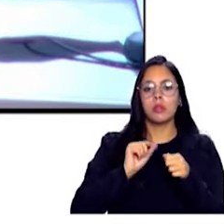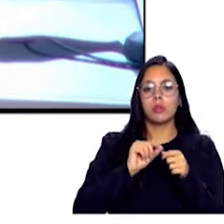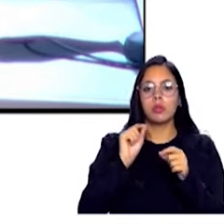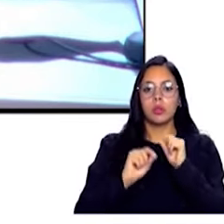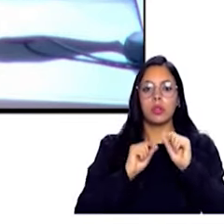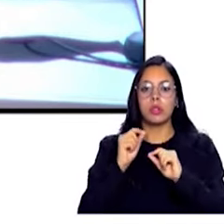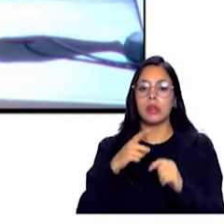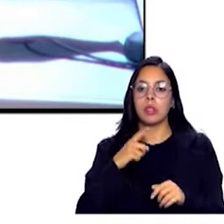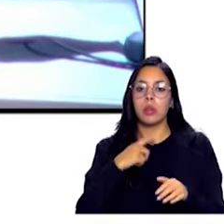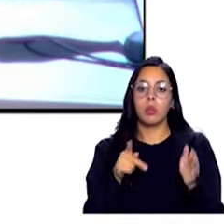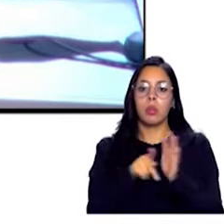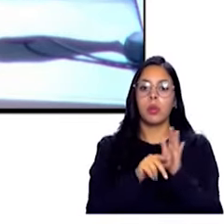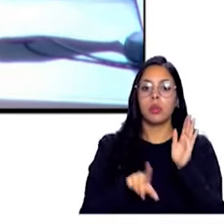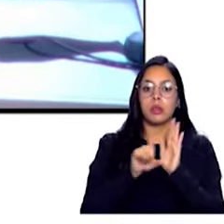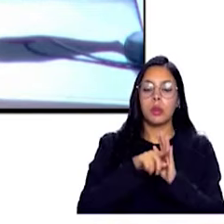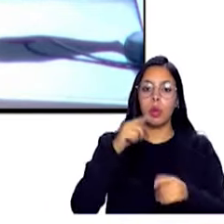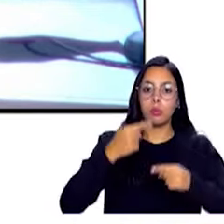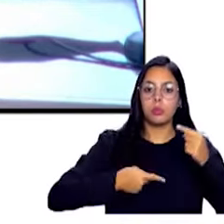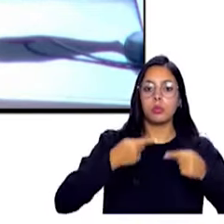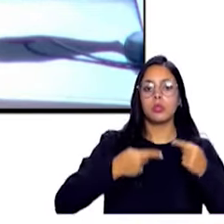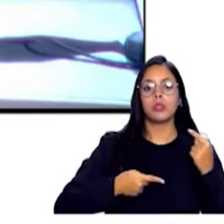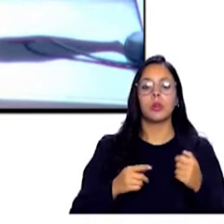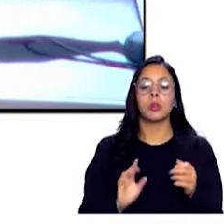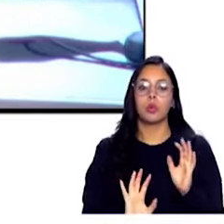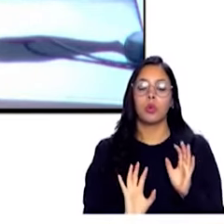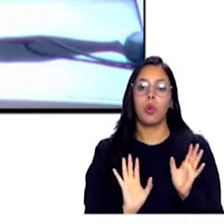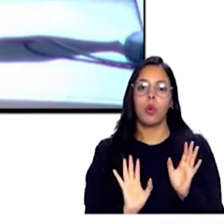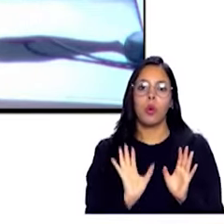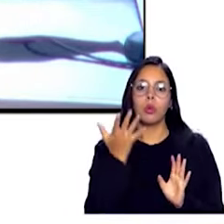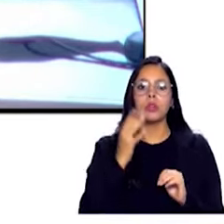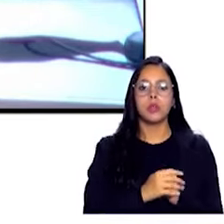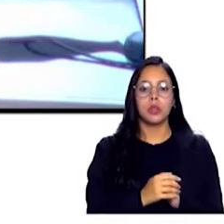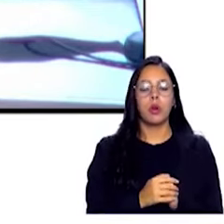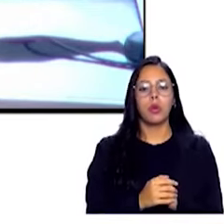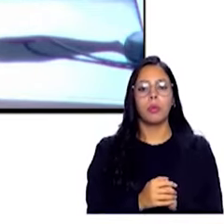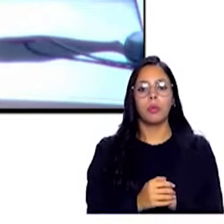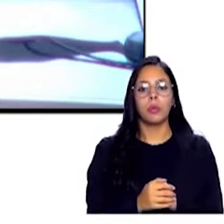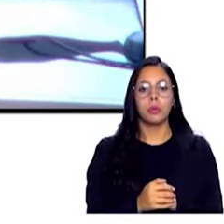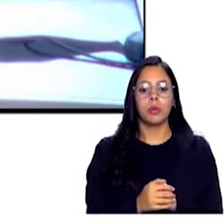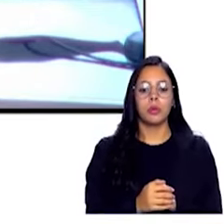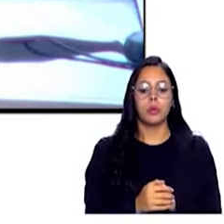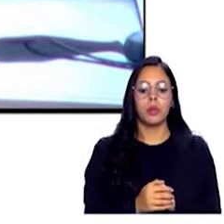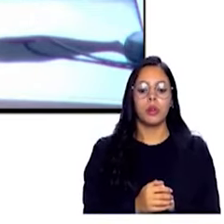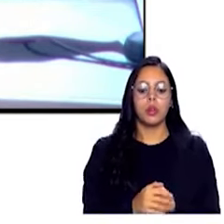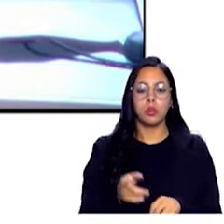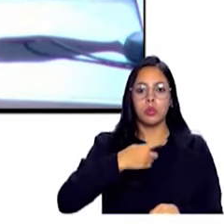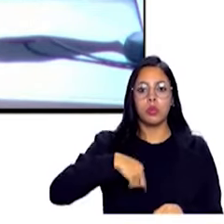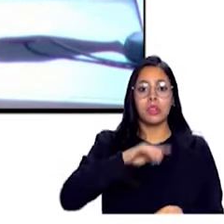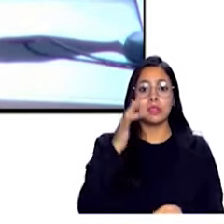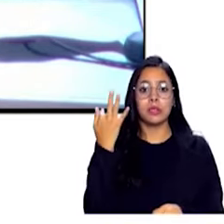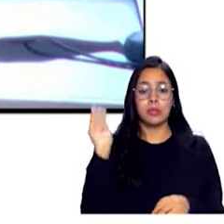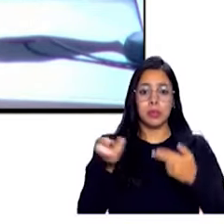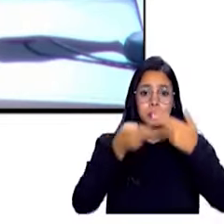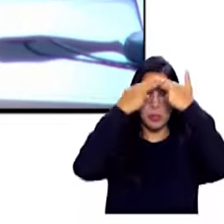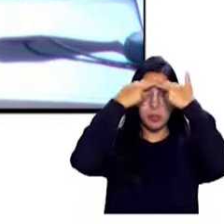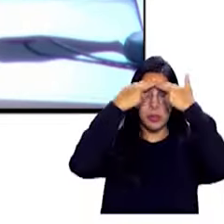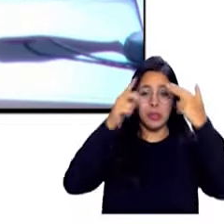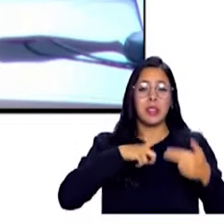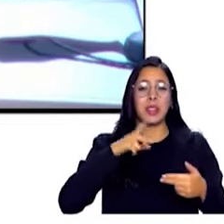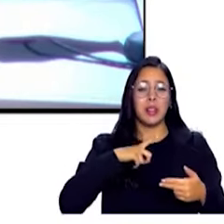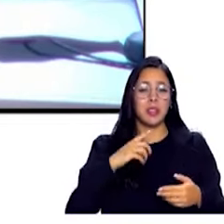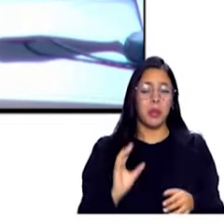faire en France nous restons traumatisé par l'ancien régime ET le spectre du